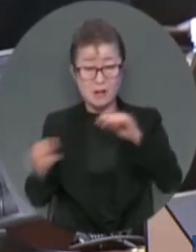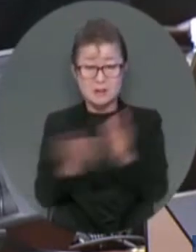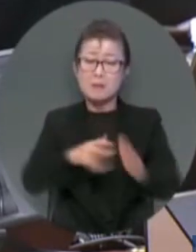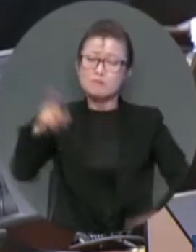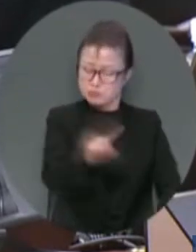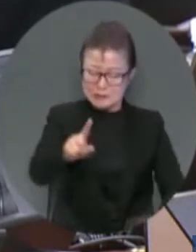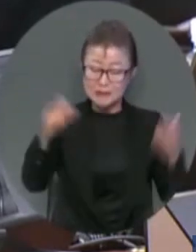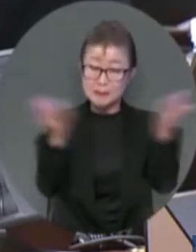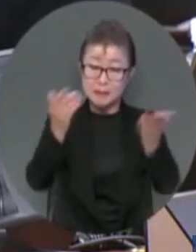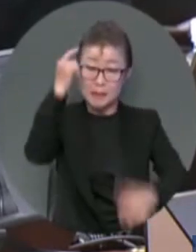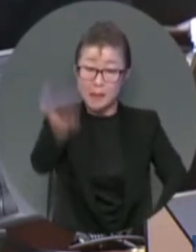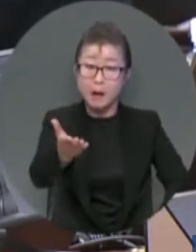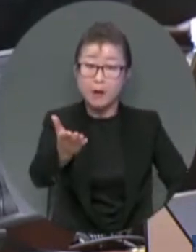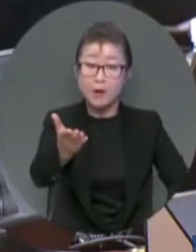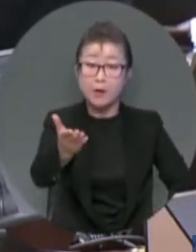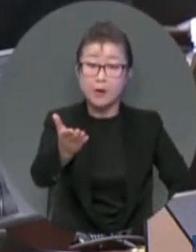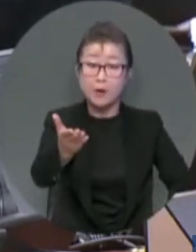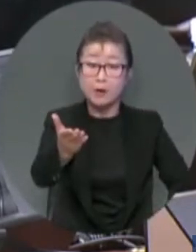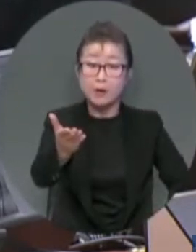겁니까, 지금?